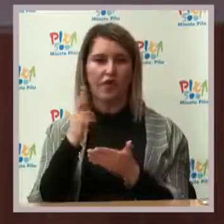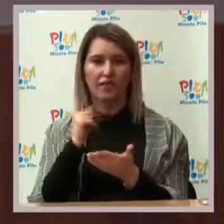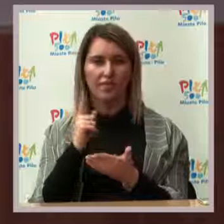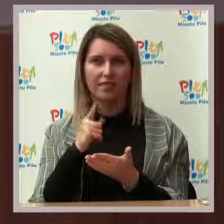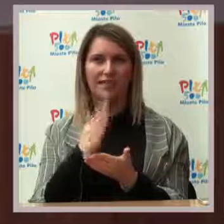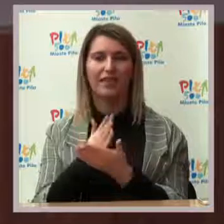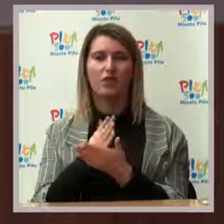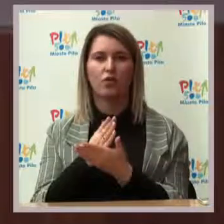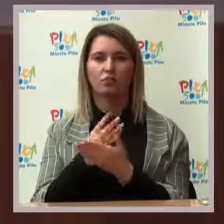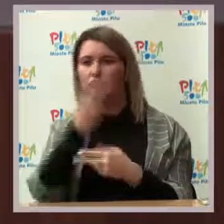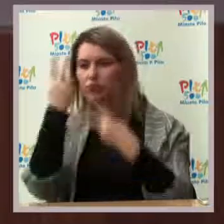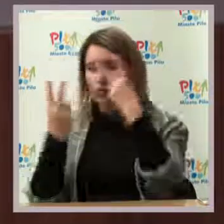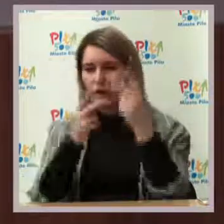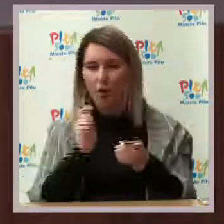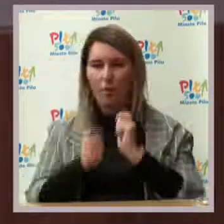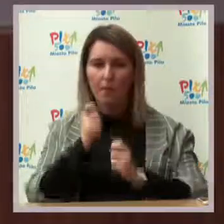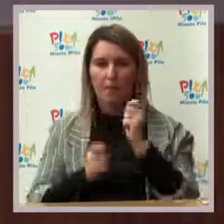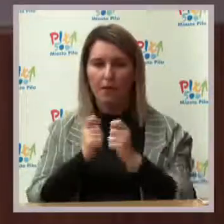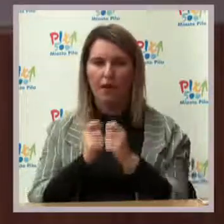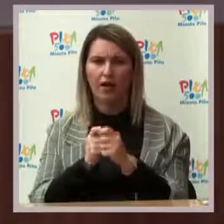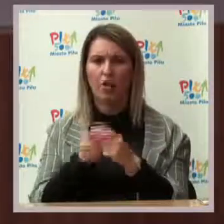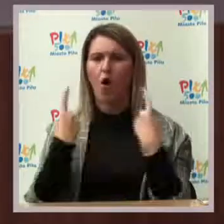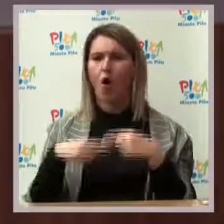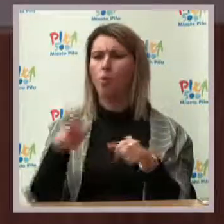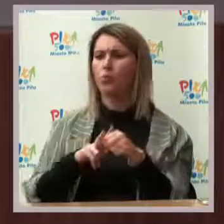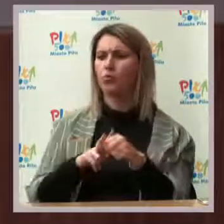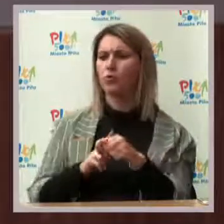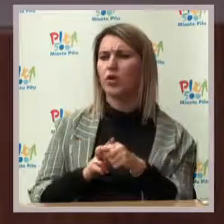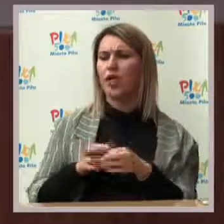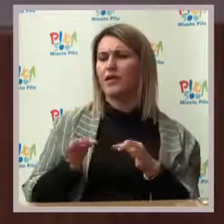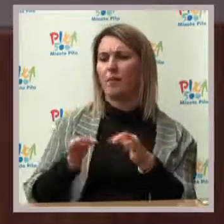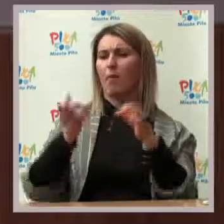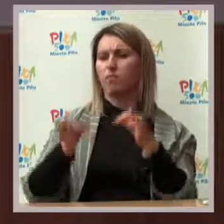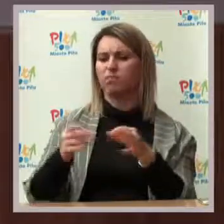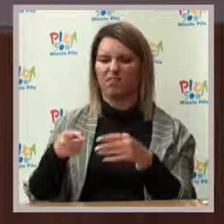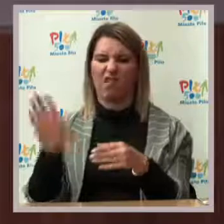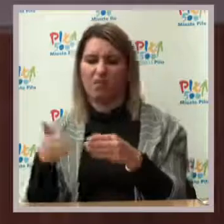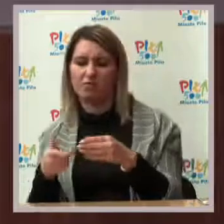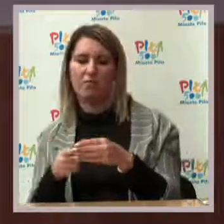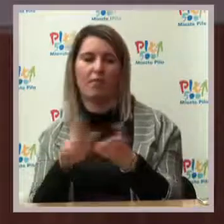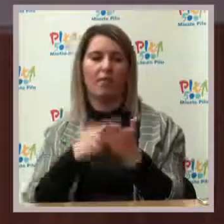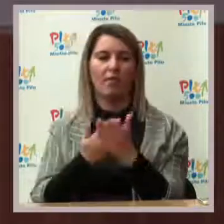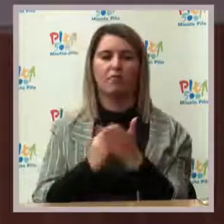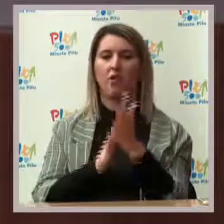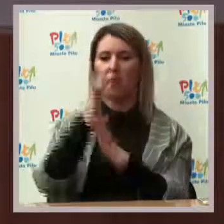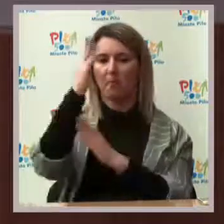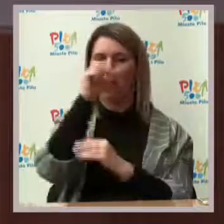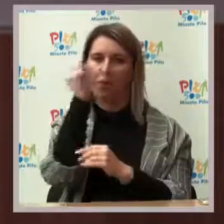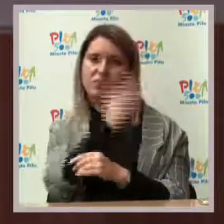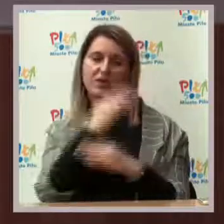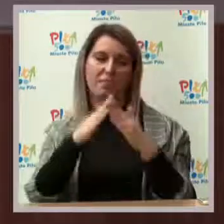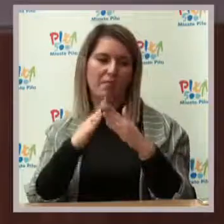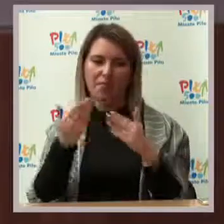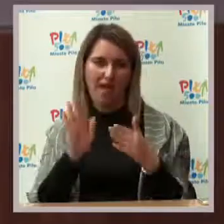którzy źle zaparkowali, palą śmieciami w piecu, ale również pomoc